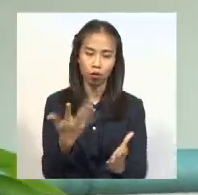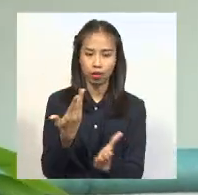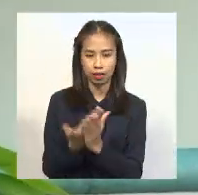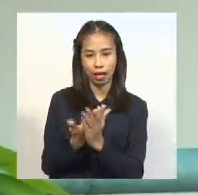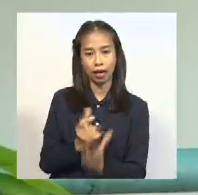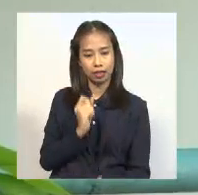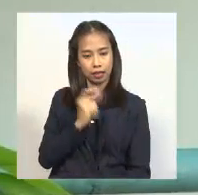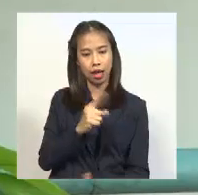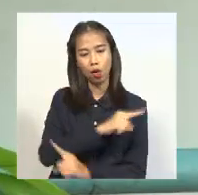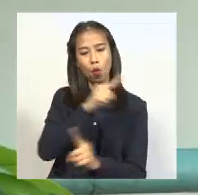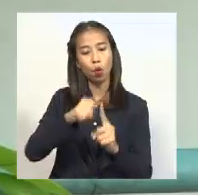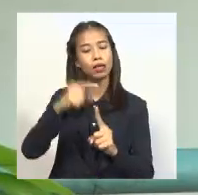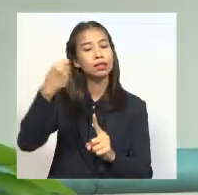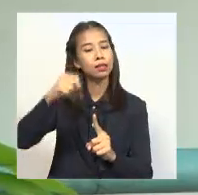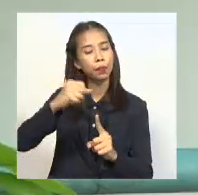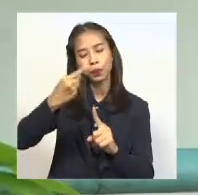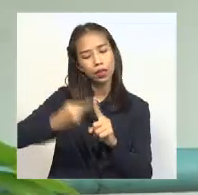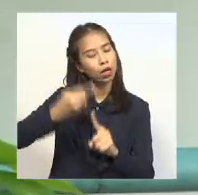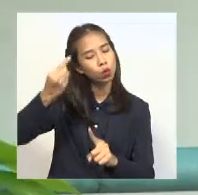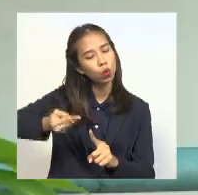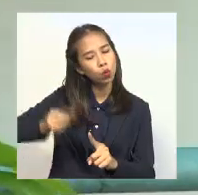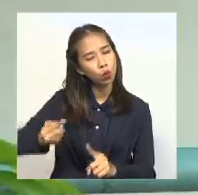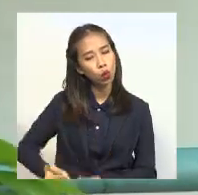จ่ายทุกวันที่10ของเดือนถ้าหากเดือนใ